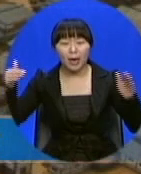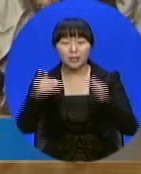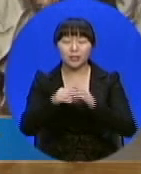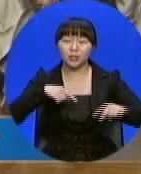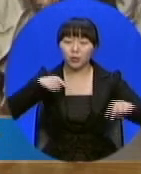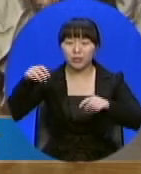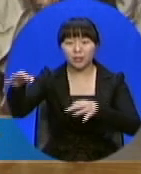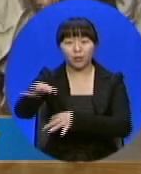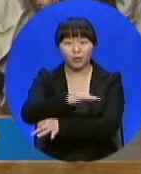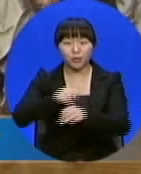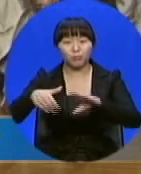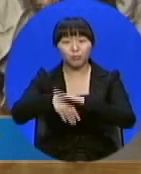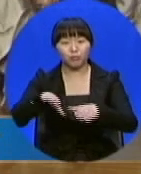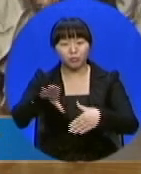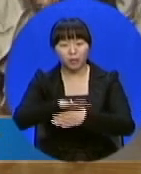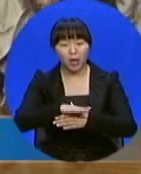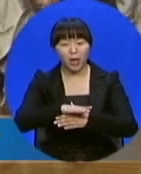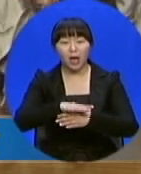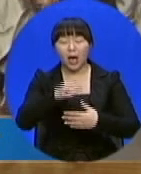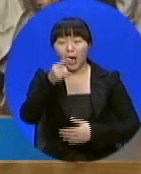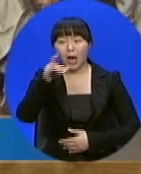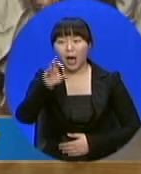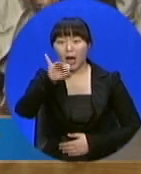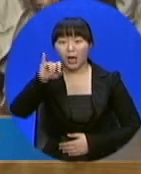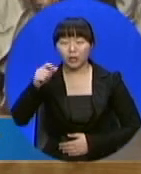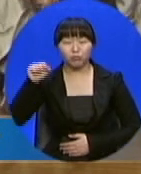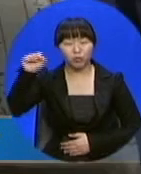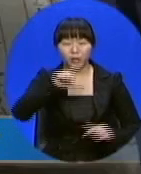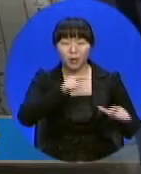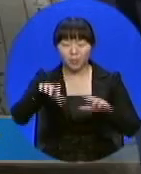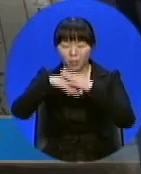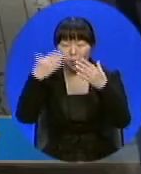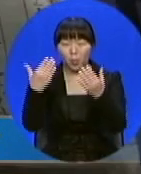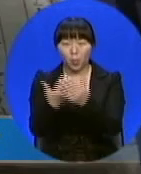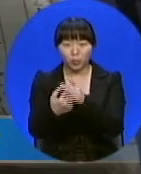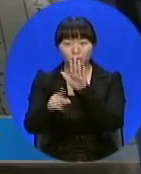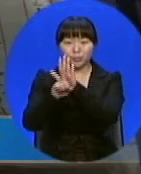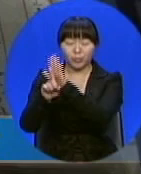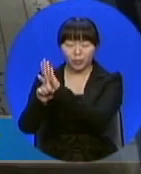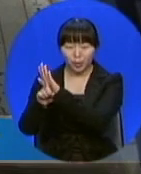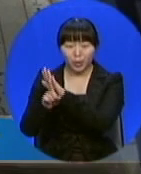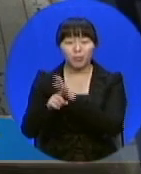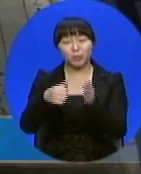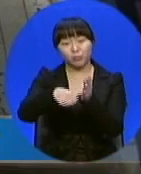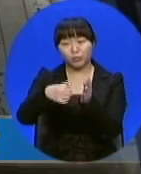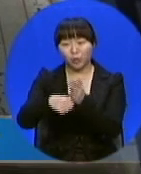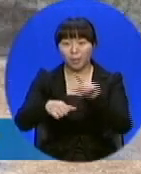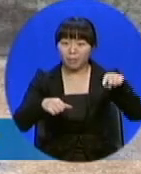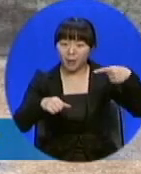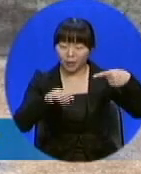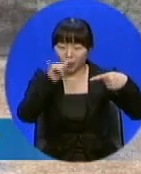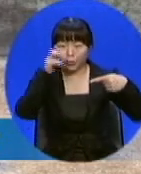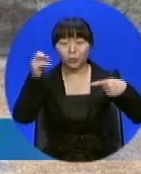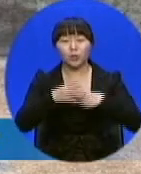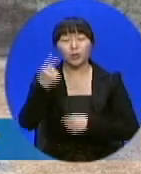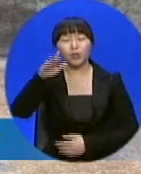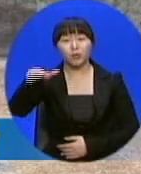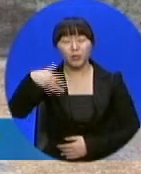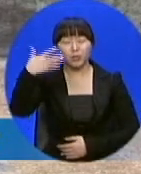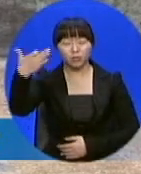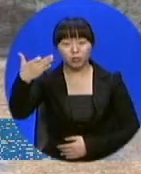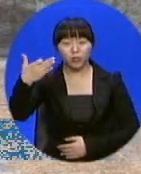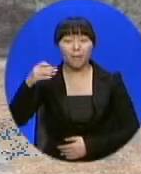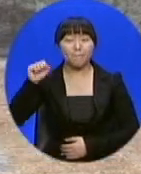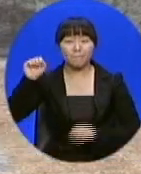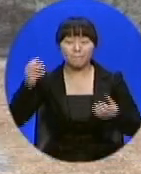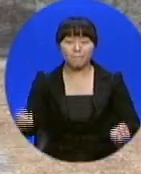정치, 경제, 문화, 항일운동에 관련된 다양한 전시설명 패널과 유물 100점을 전시하고 1919년 3.1